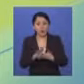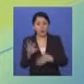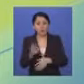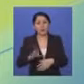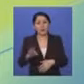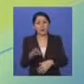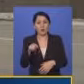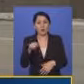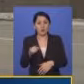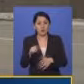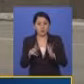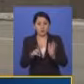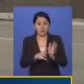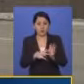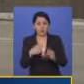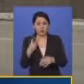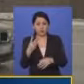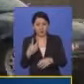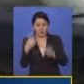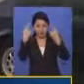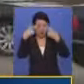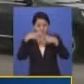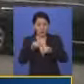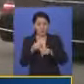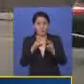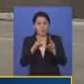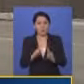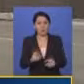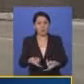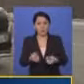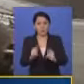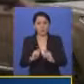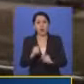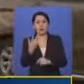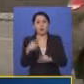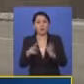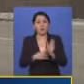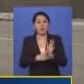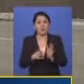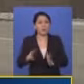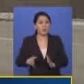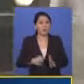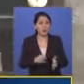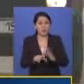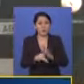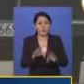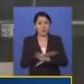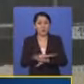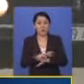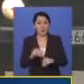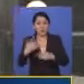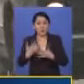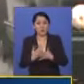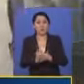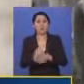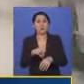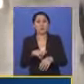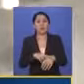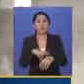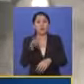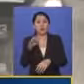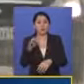облыста 1082 техника әзірленген. Төтенше жағдайлар департаментінде 39 жол талдамайтын машина бар. Құрамына құтқарушылар,